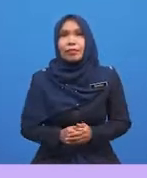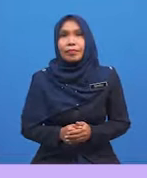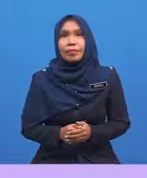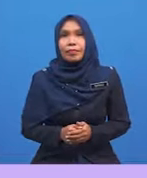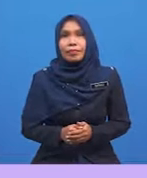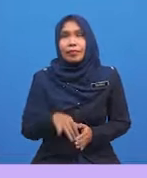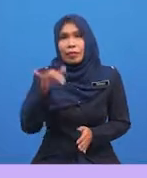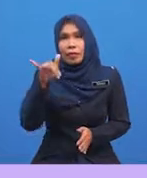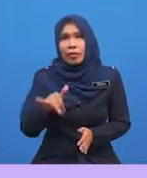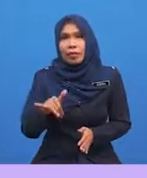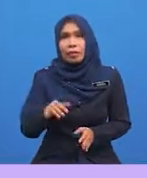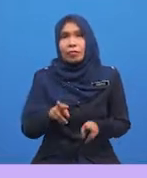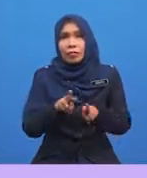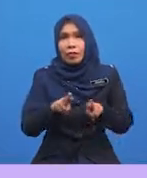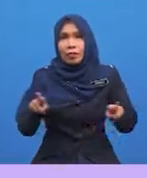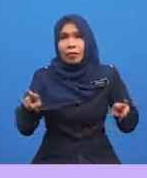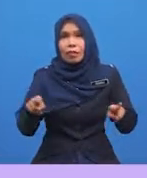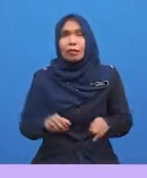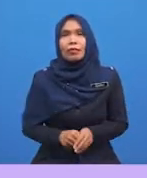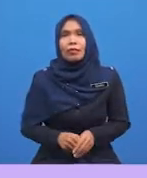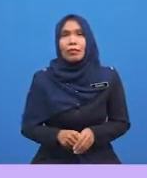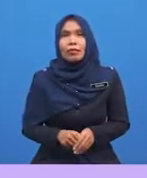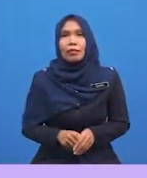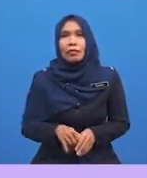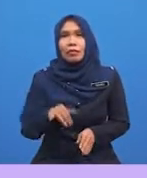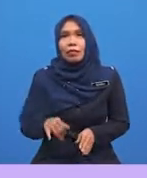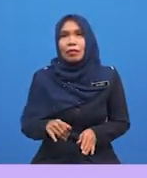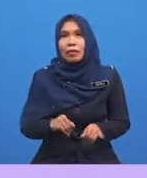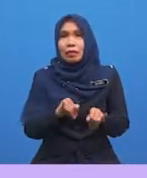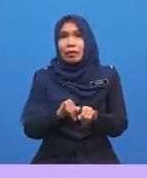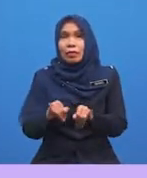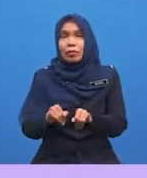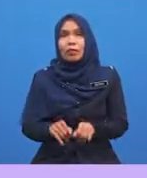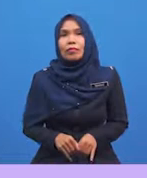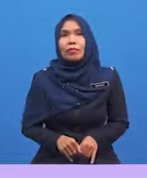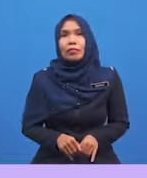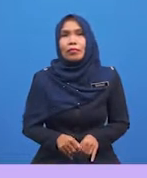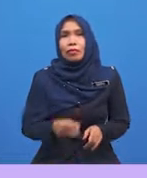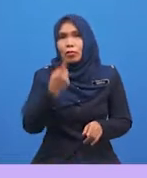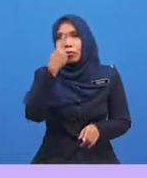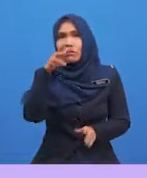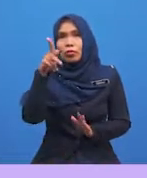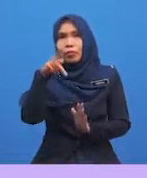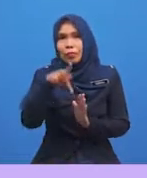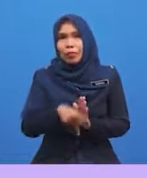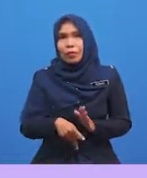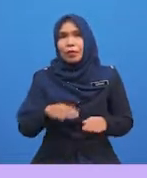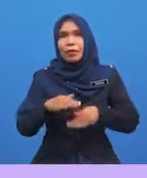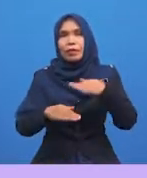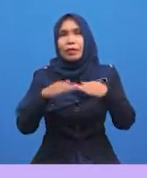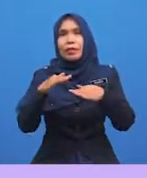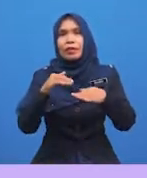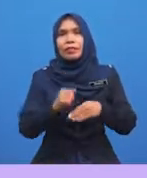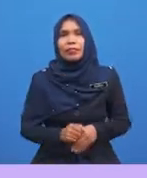banyak akan memudahkan perhubungan dan interaksi antara kawasan